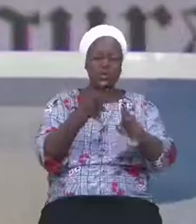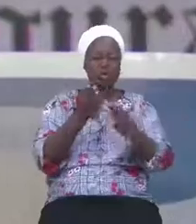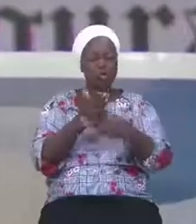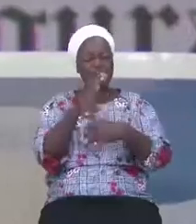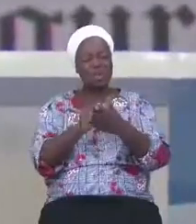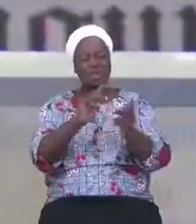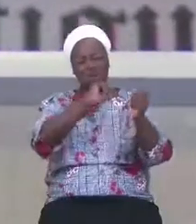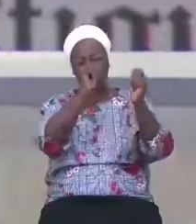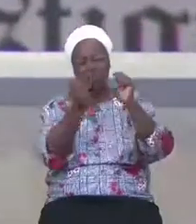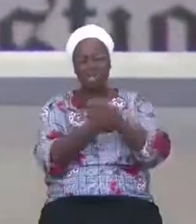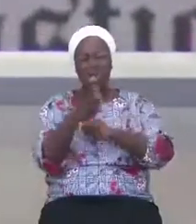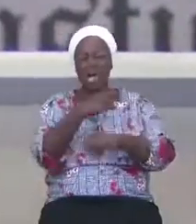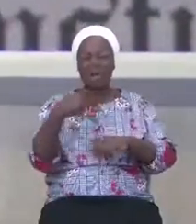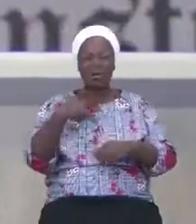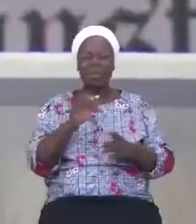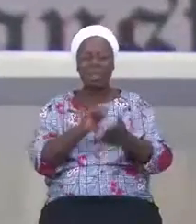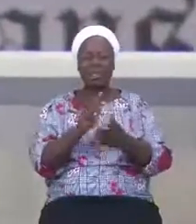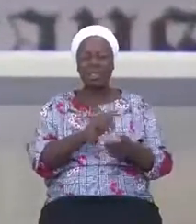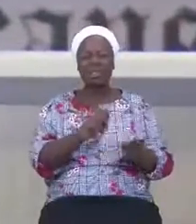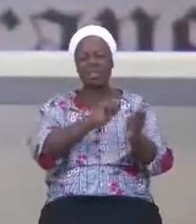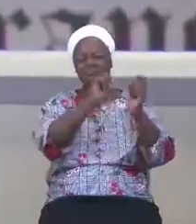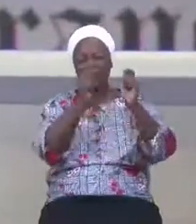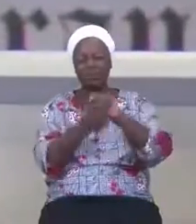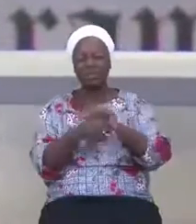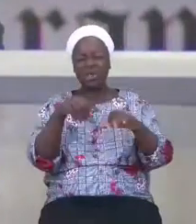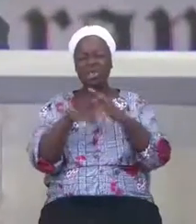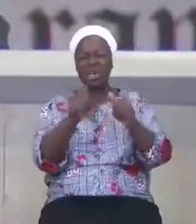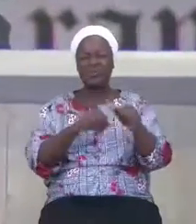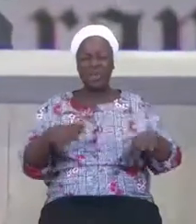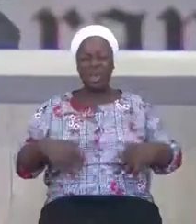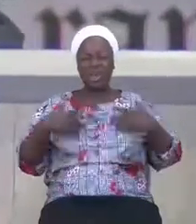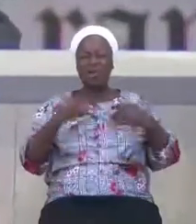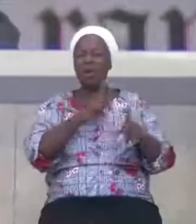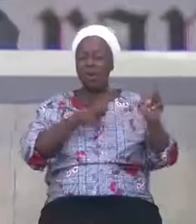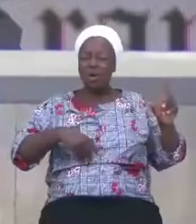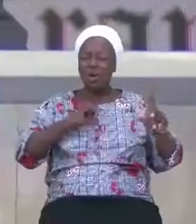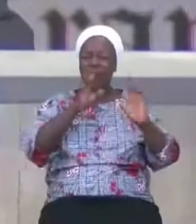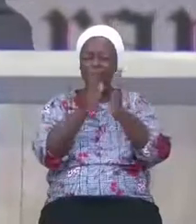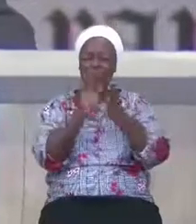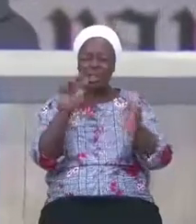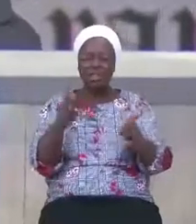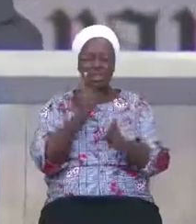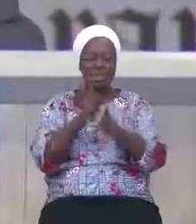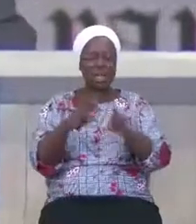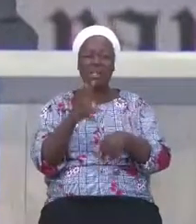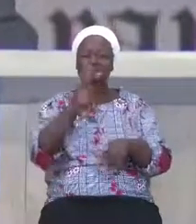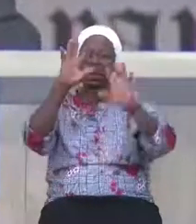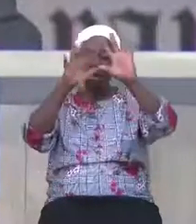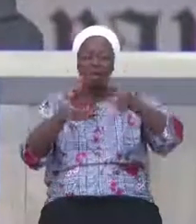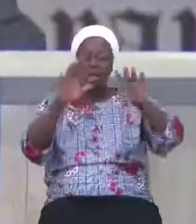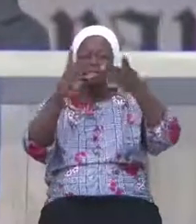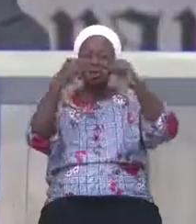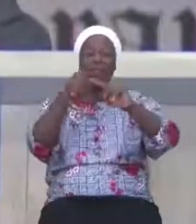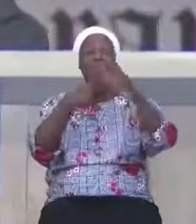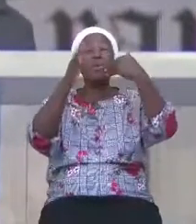cette transfiguration et la transformation dans chaque vie, Seigneur. Je prie que la pluie vienne du